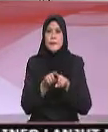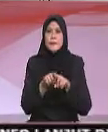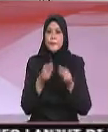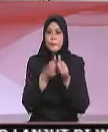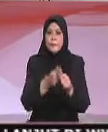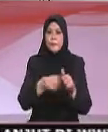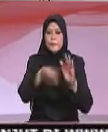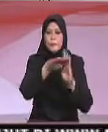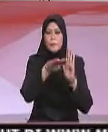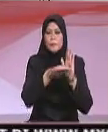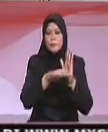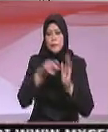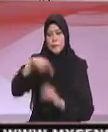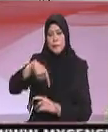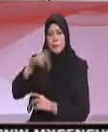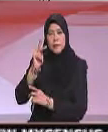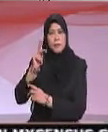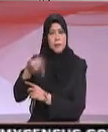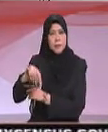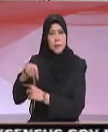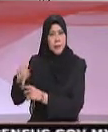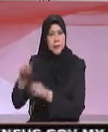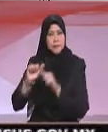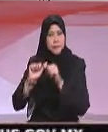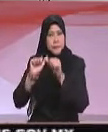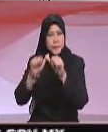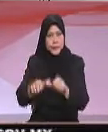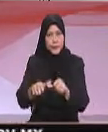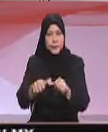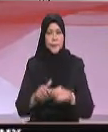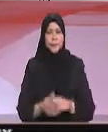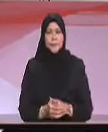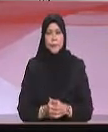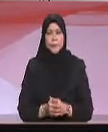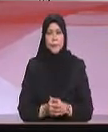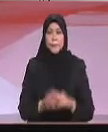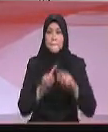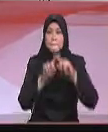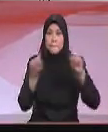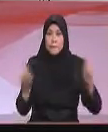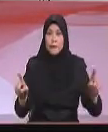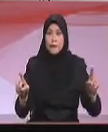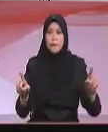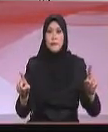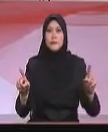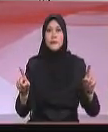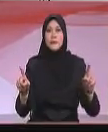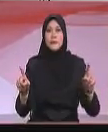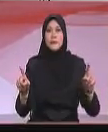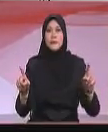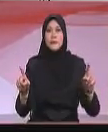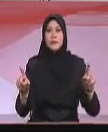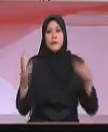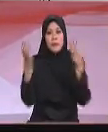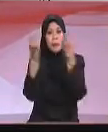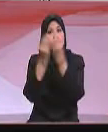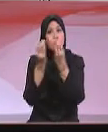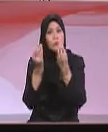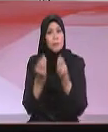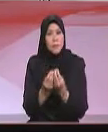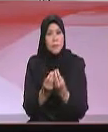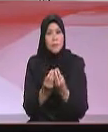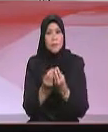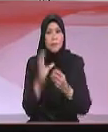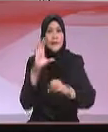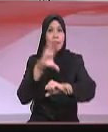Perintah Kawalan Pergerakan yang diteruskan. Namun begitu, tren jumlah